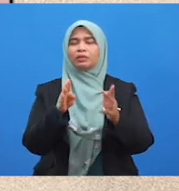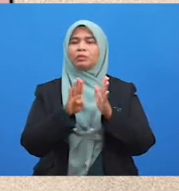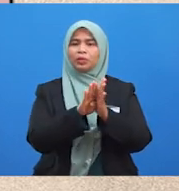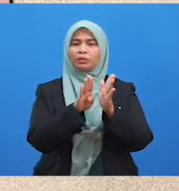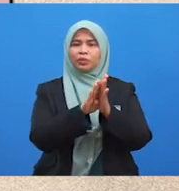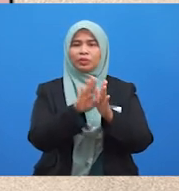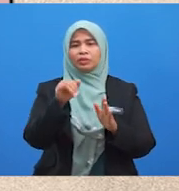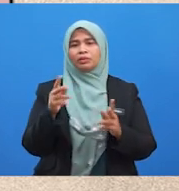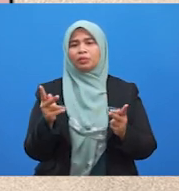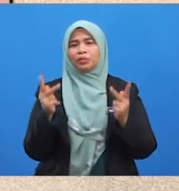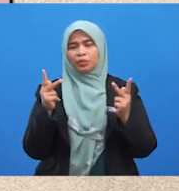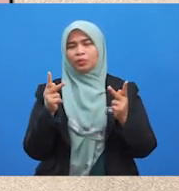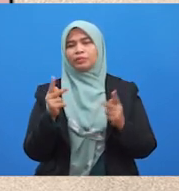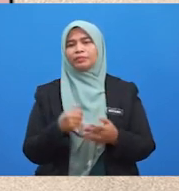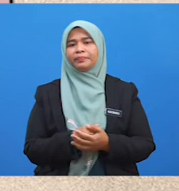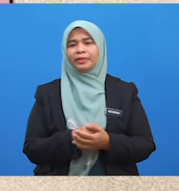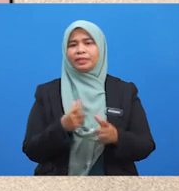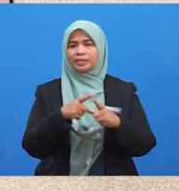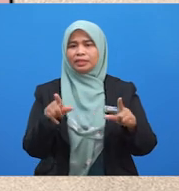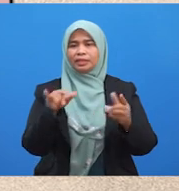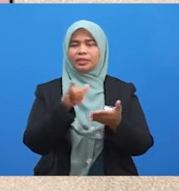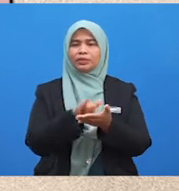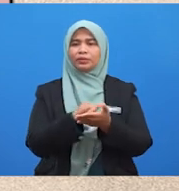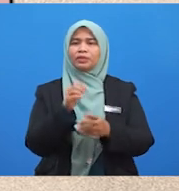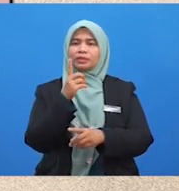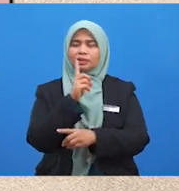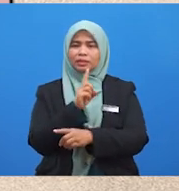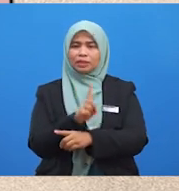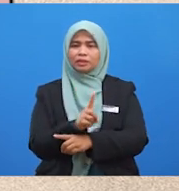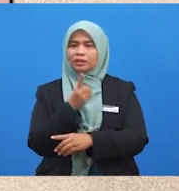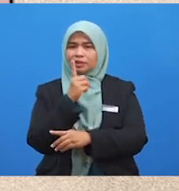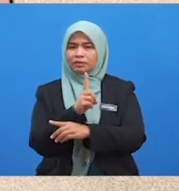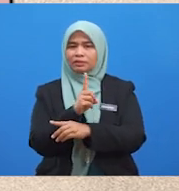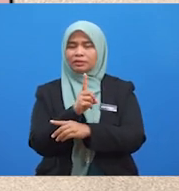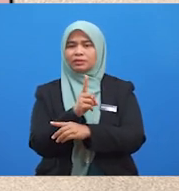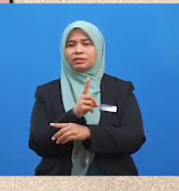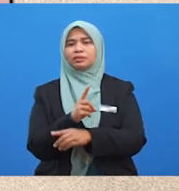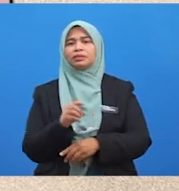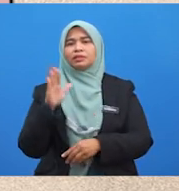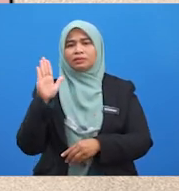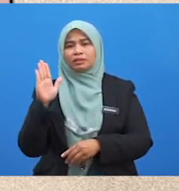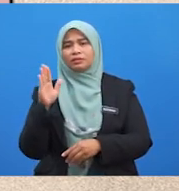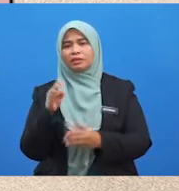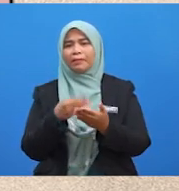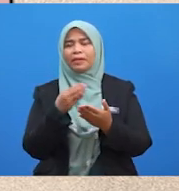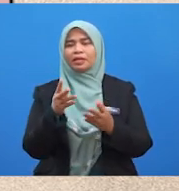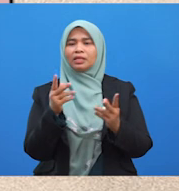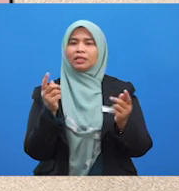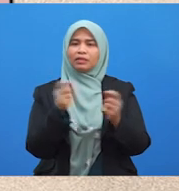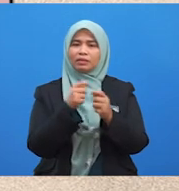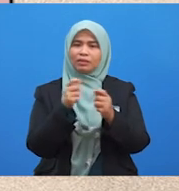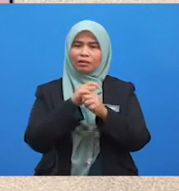yang kukuh. Selain itu, saksi-saksi memberikan keterangan yang